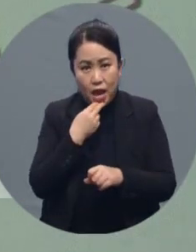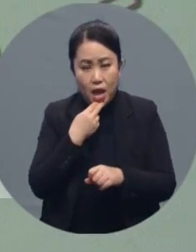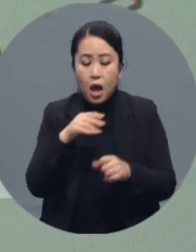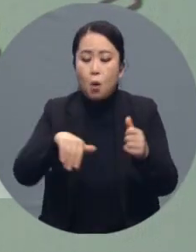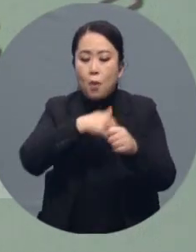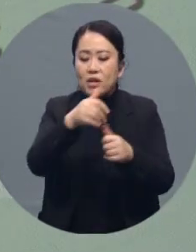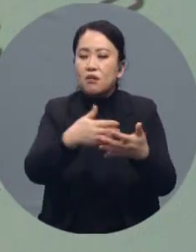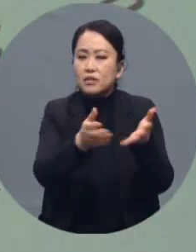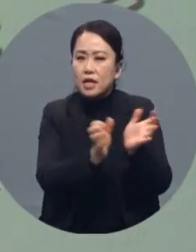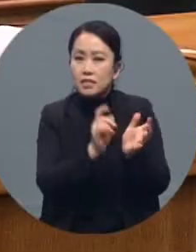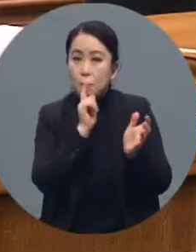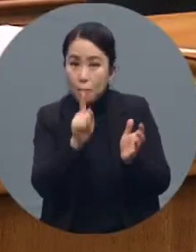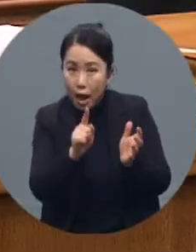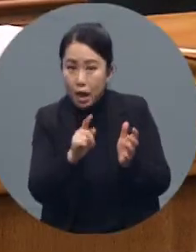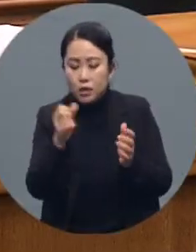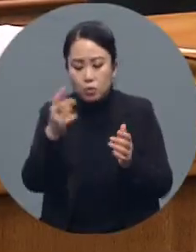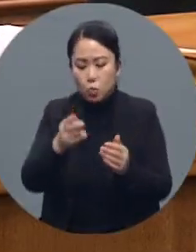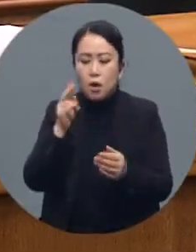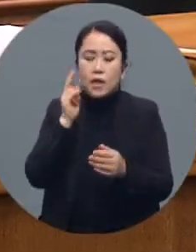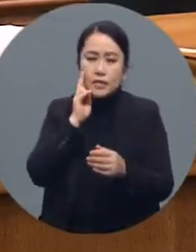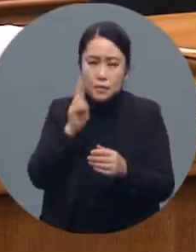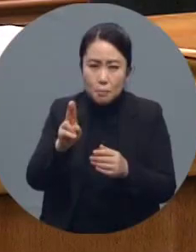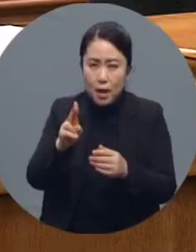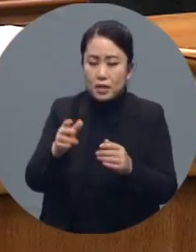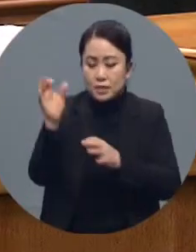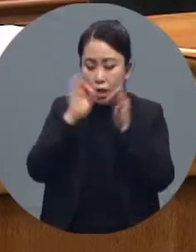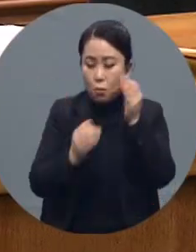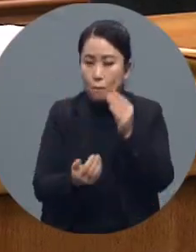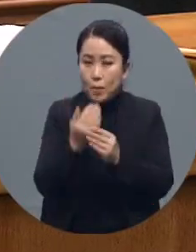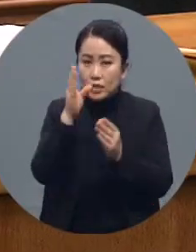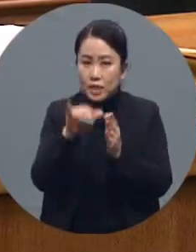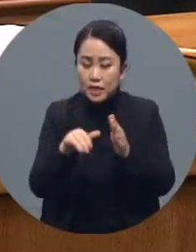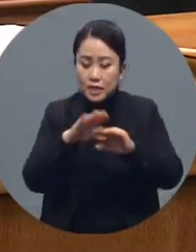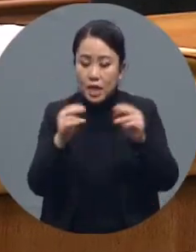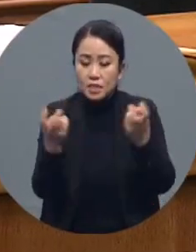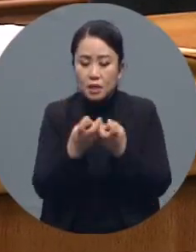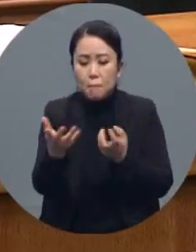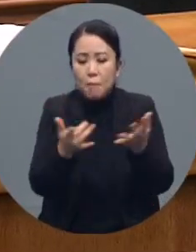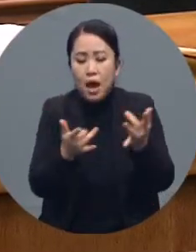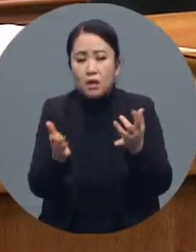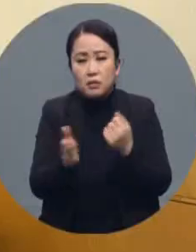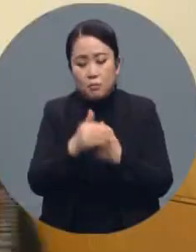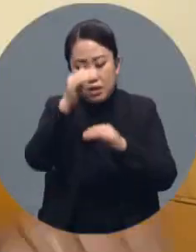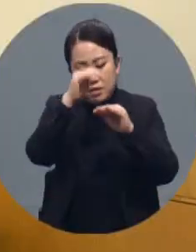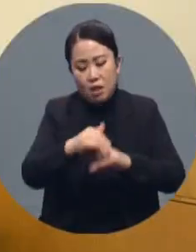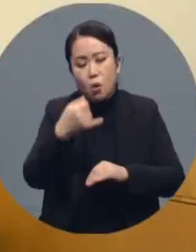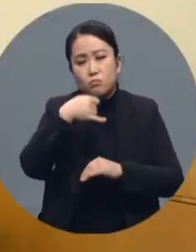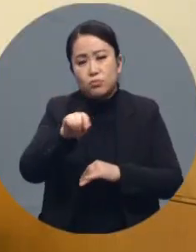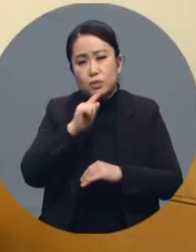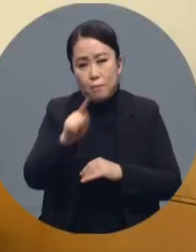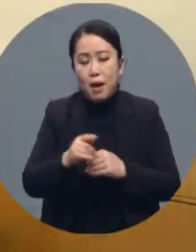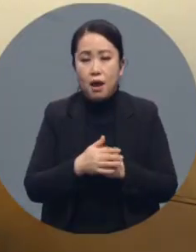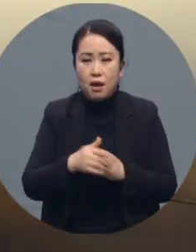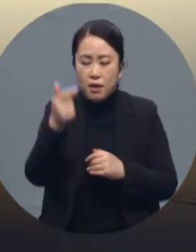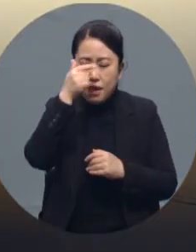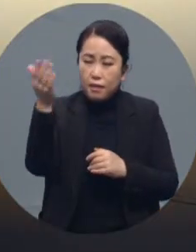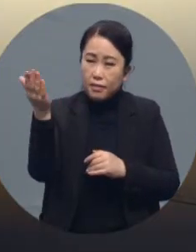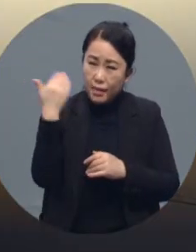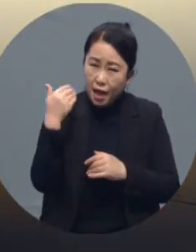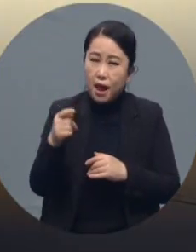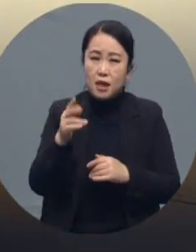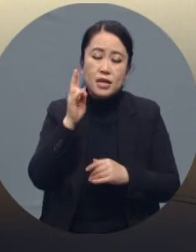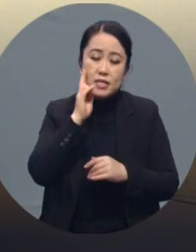주장. 중대사고 발생 시 대책도 빠져 내용이 부실하다는 겁니다. 옛날 그러니까 중대사고가